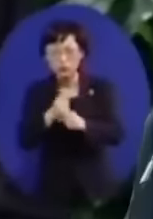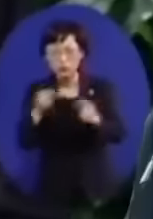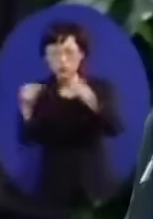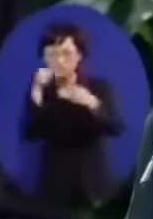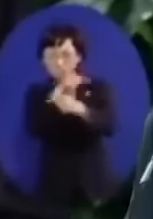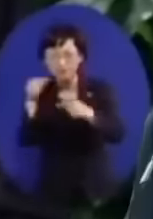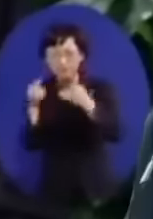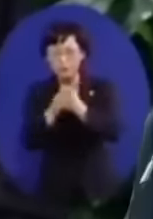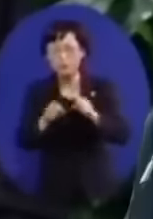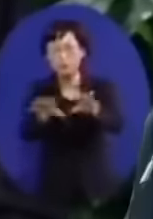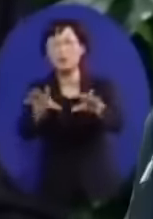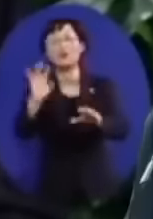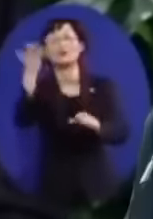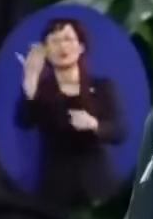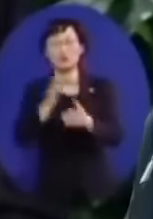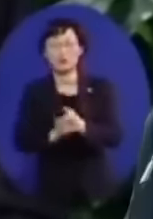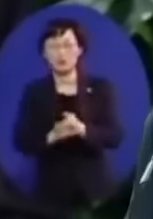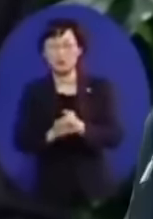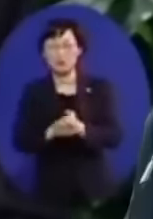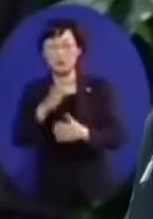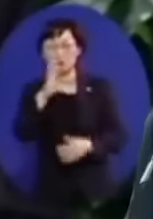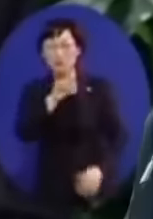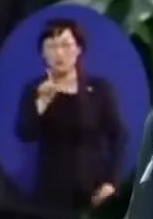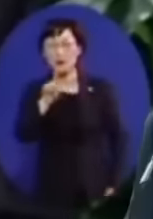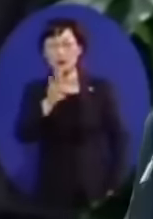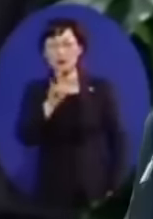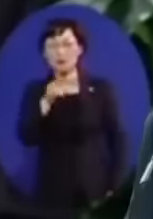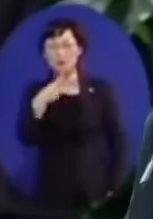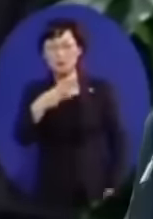흩어지고 말았습니다. 바벨탑의 교만은